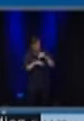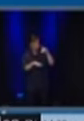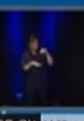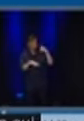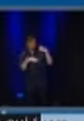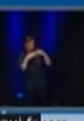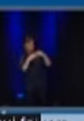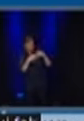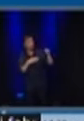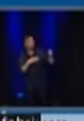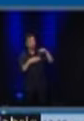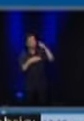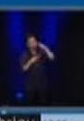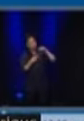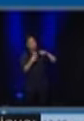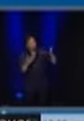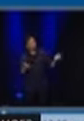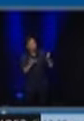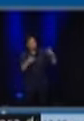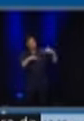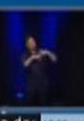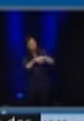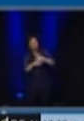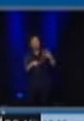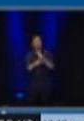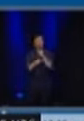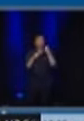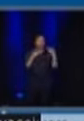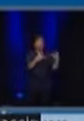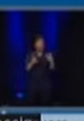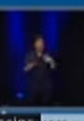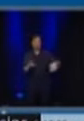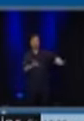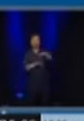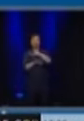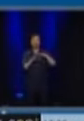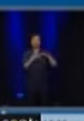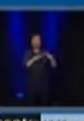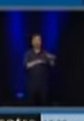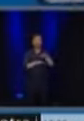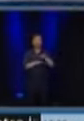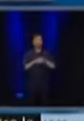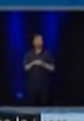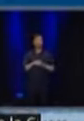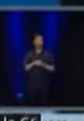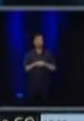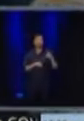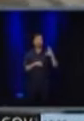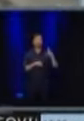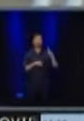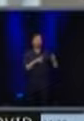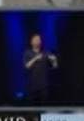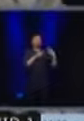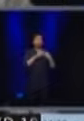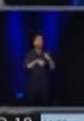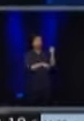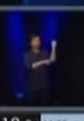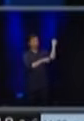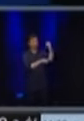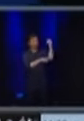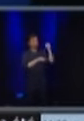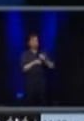ces communautés-là pour y arriver, quoi, finalement? La réponse est oui. On a